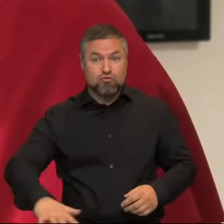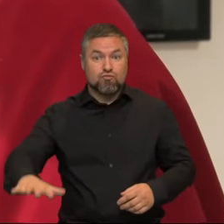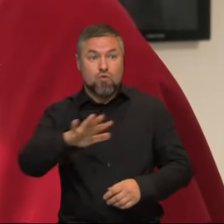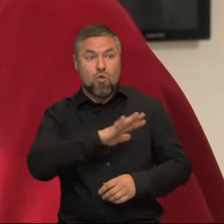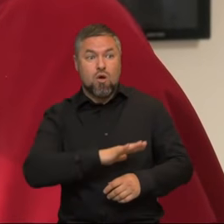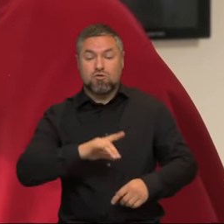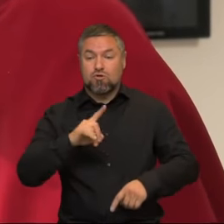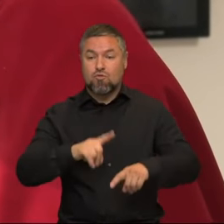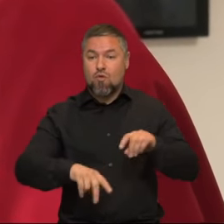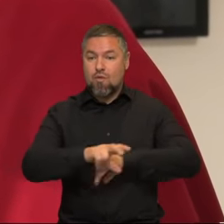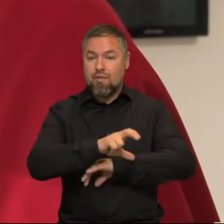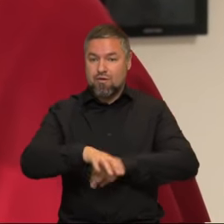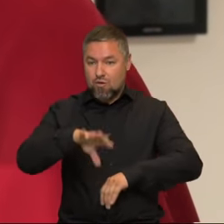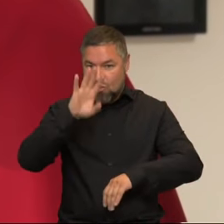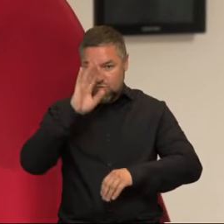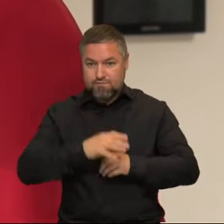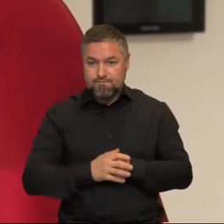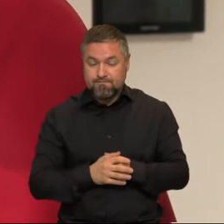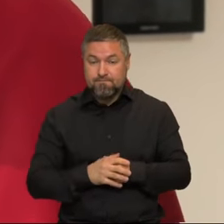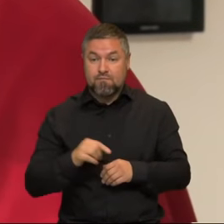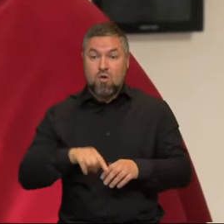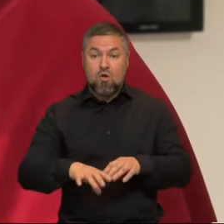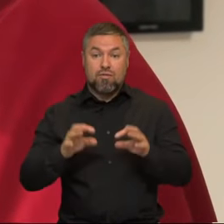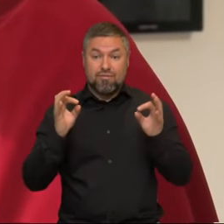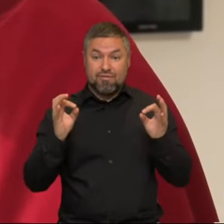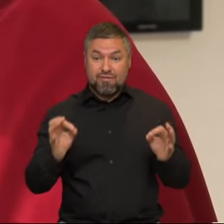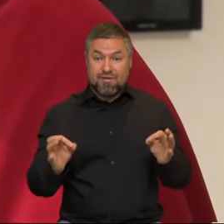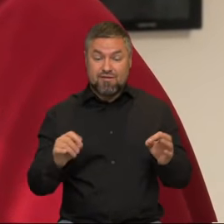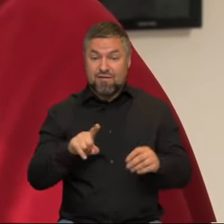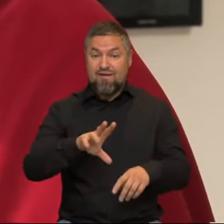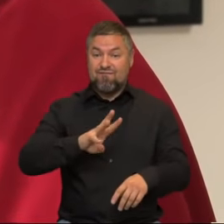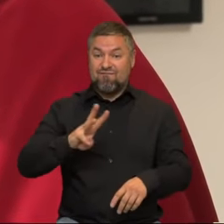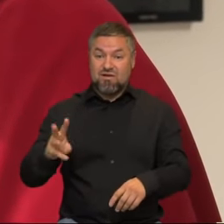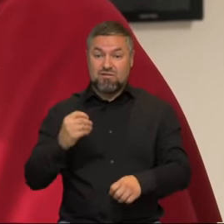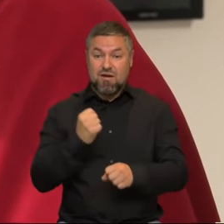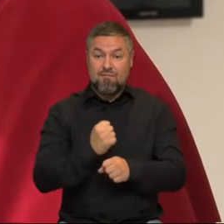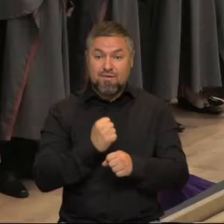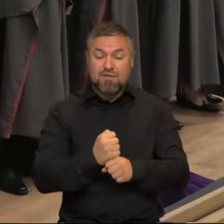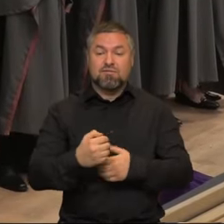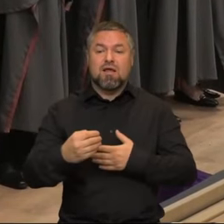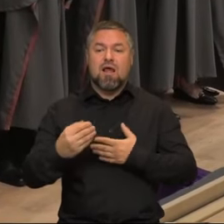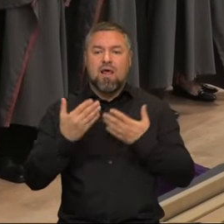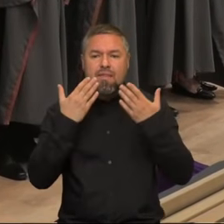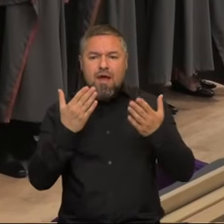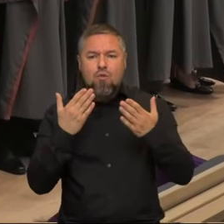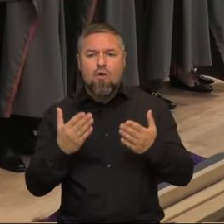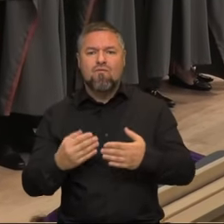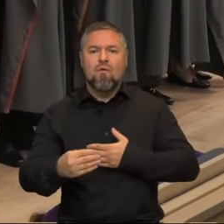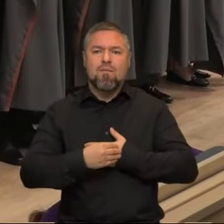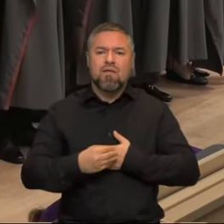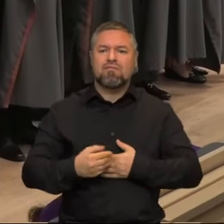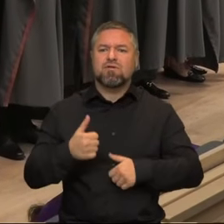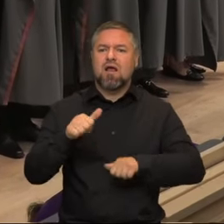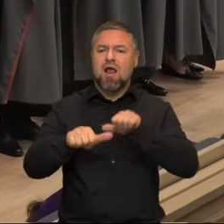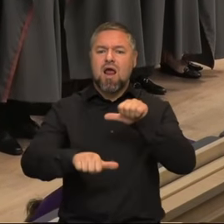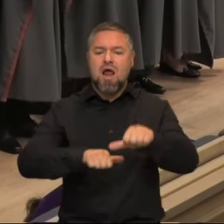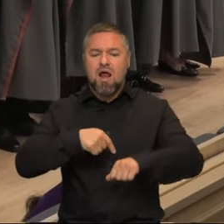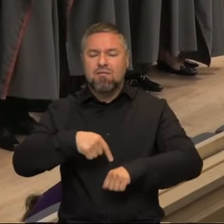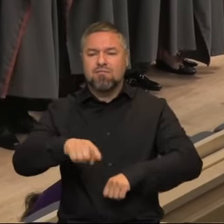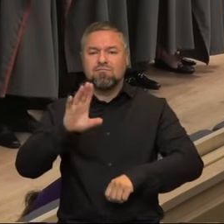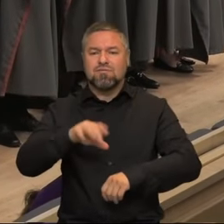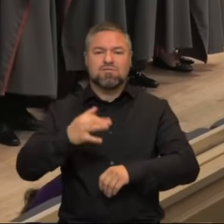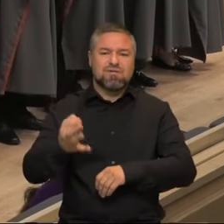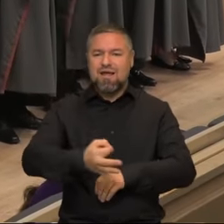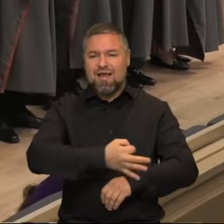społeczności akademickiej. Od tego momentu Wasza praca naukowa-badawcza przez kilka lat związana będzie z jedną